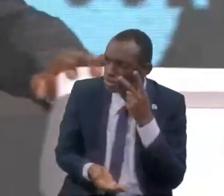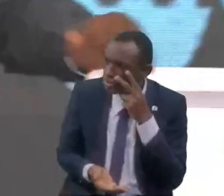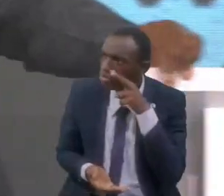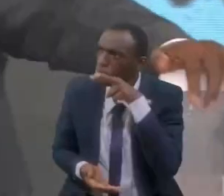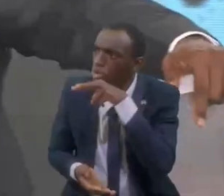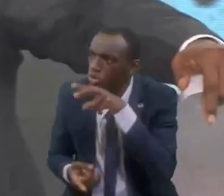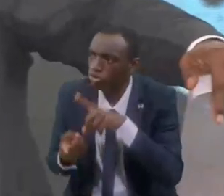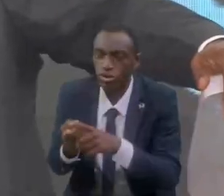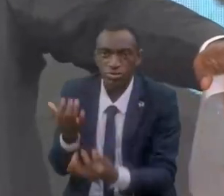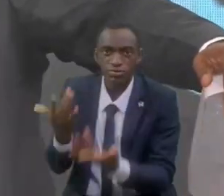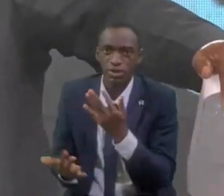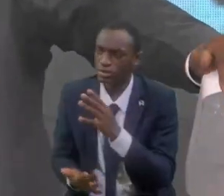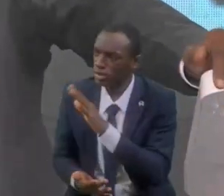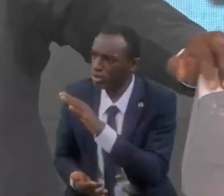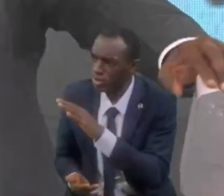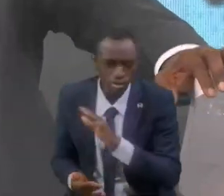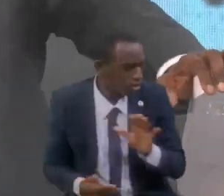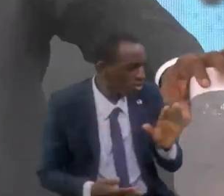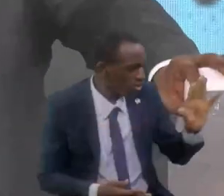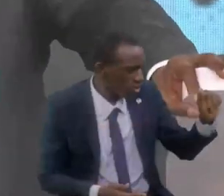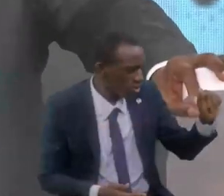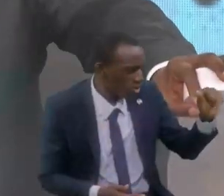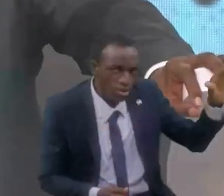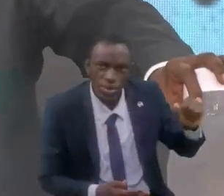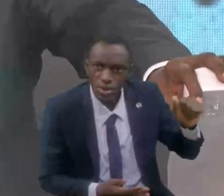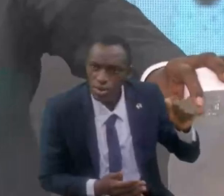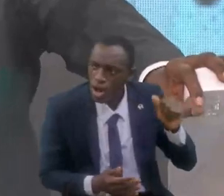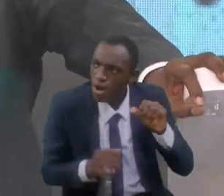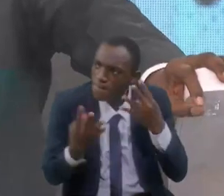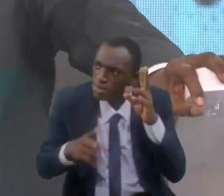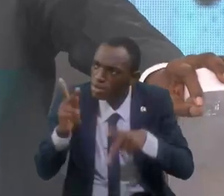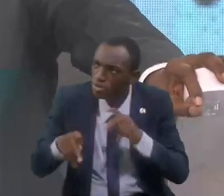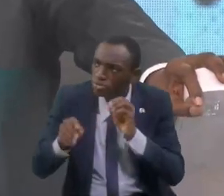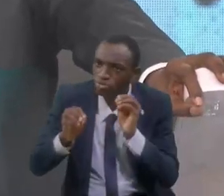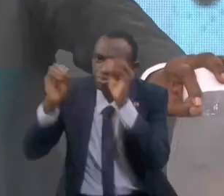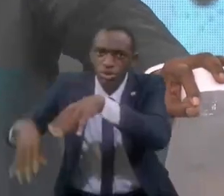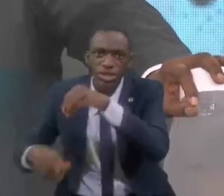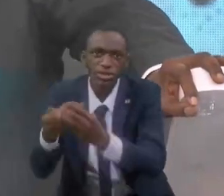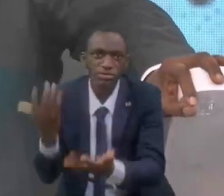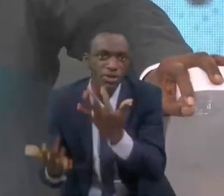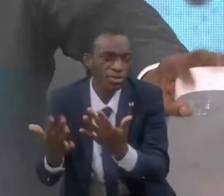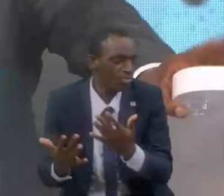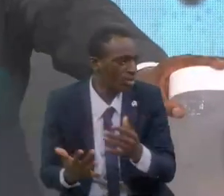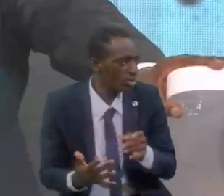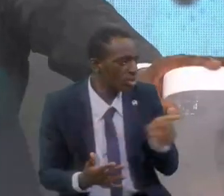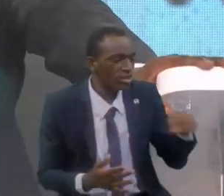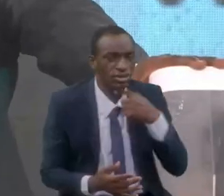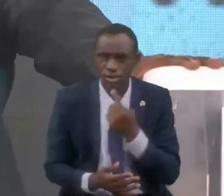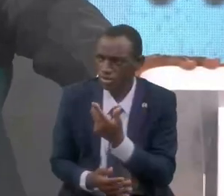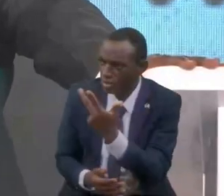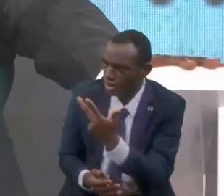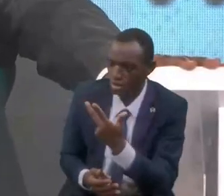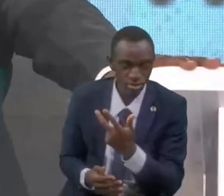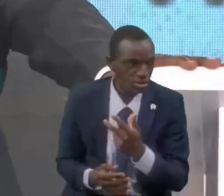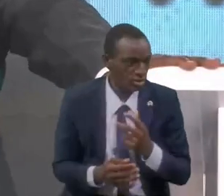Il regarde dans la fournaise. Venez, venez, venez. Combien de personnes avons-nous jeté? Ils ont dit, regarde, je